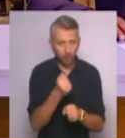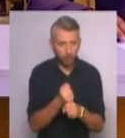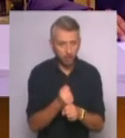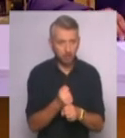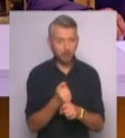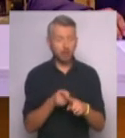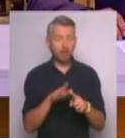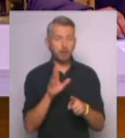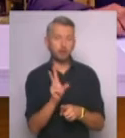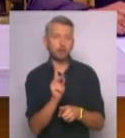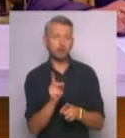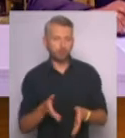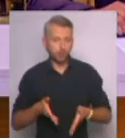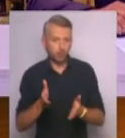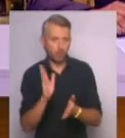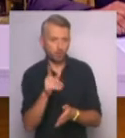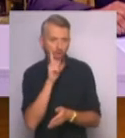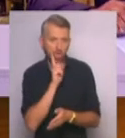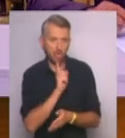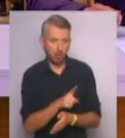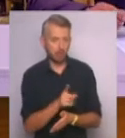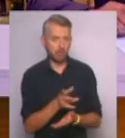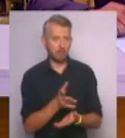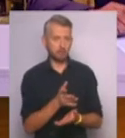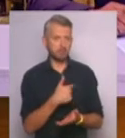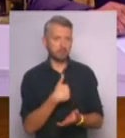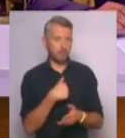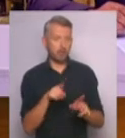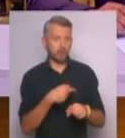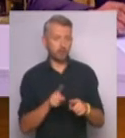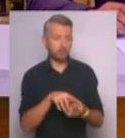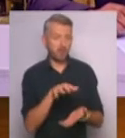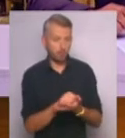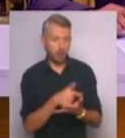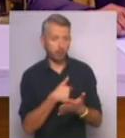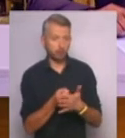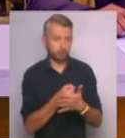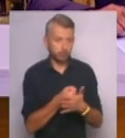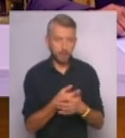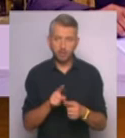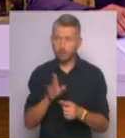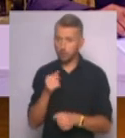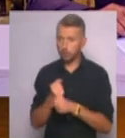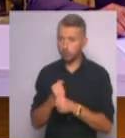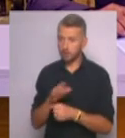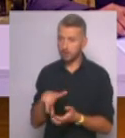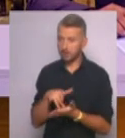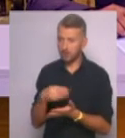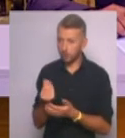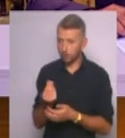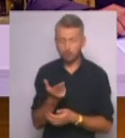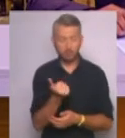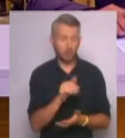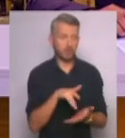буде альтернативним виїздом, це буде виїзд на перший міст. Я теж цим займаюся. Це вже буде робитися за міський кошт, правильно? Це за міський